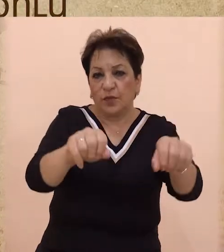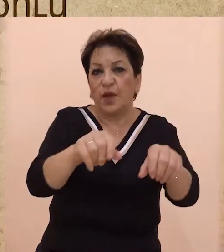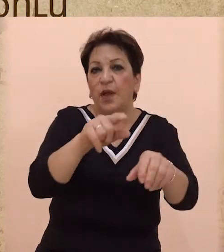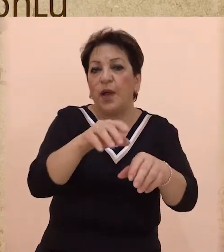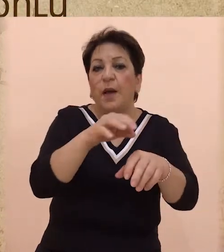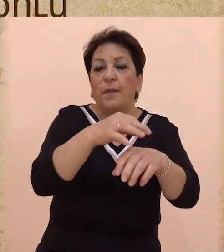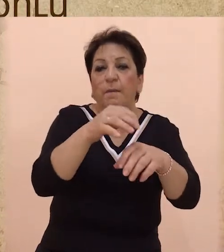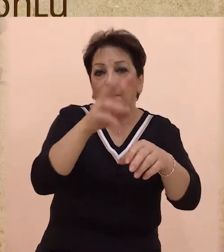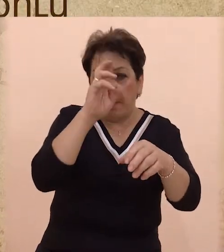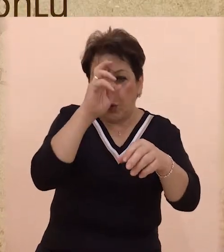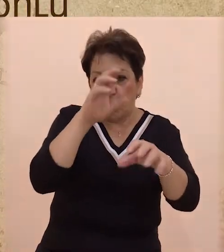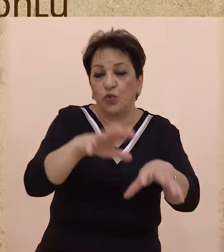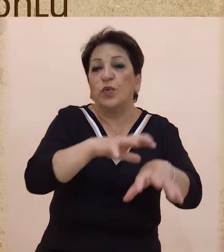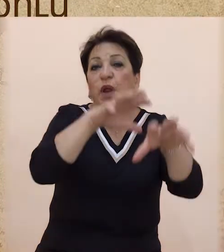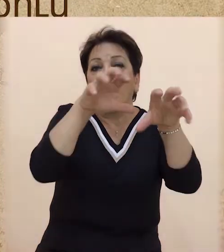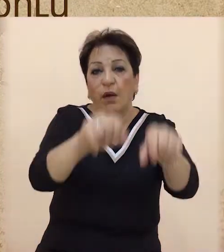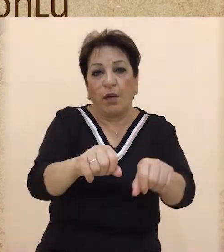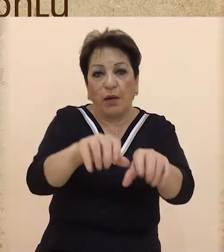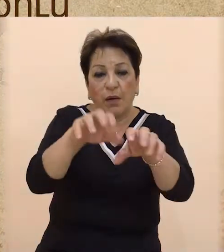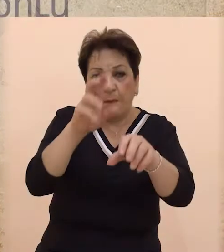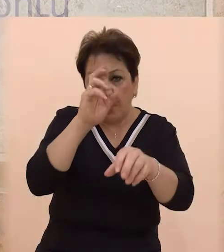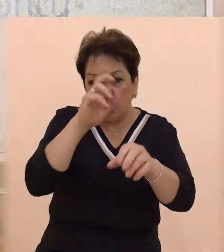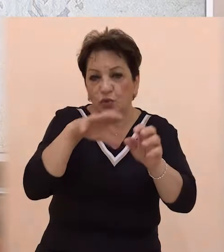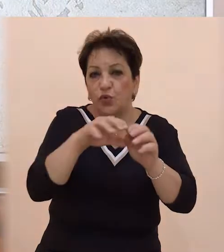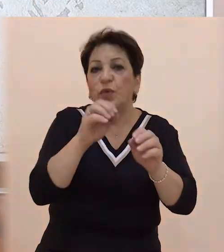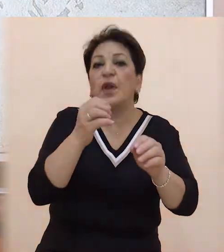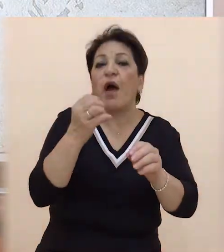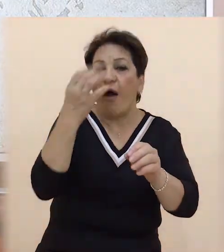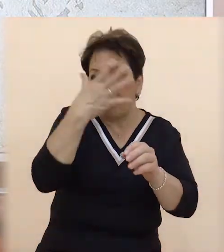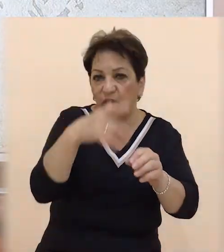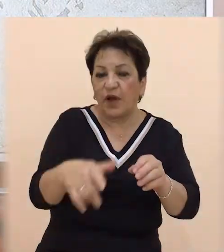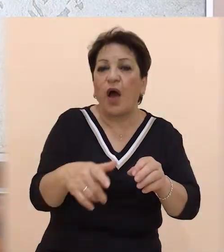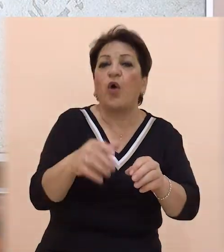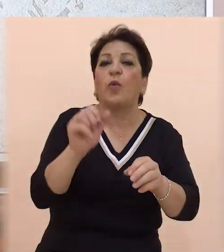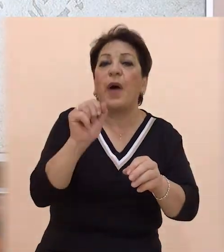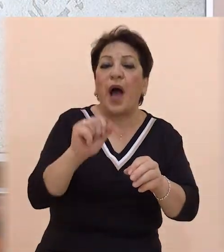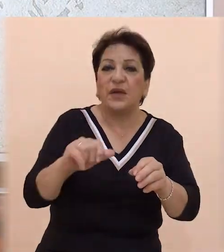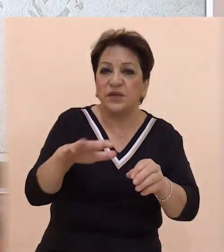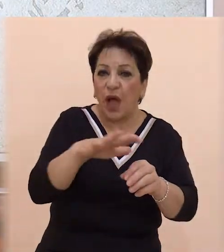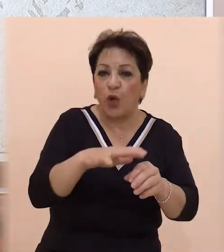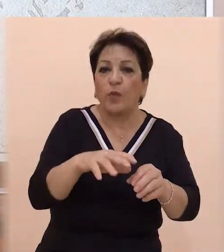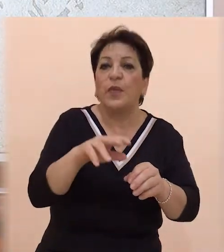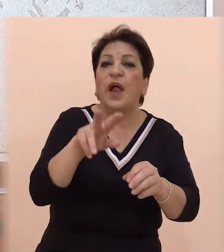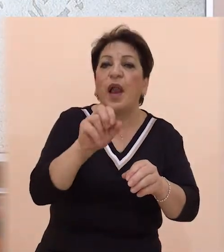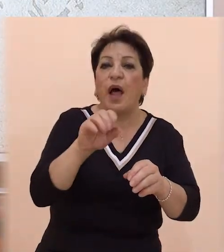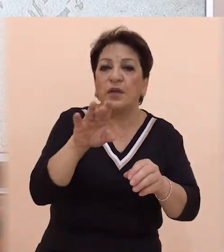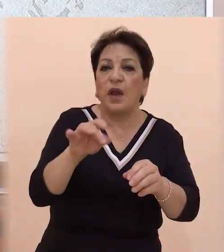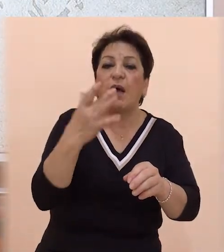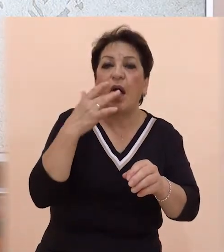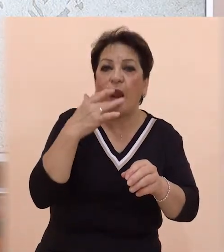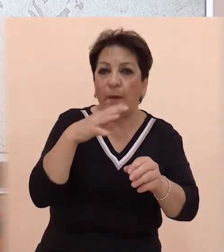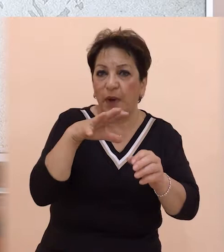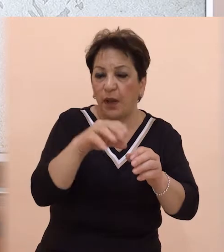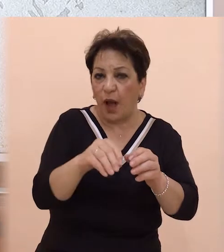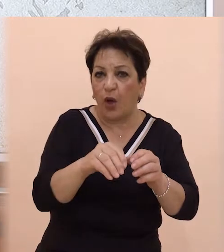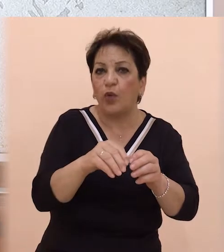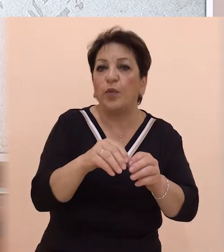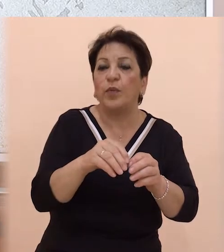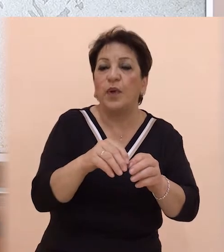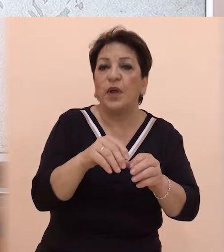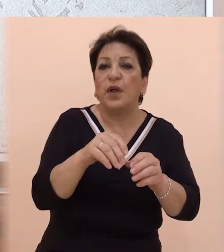պետությունները հիմնականում գտնվում էին ավրիկայում, ասիայում և լատինական ամերիկայում։ Եվ